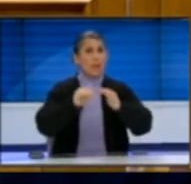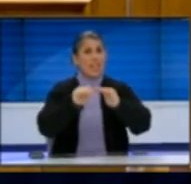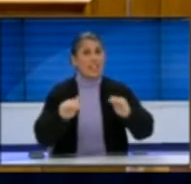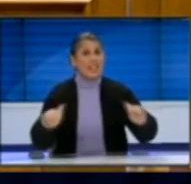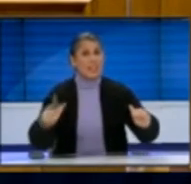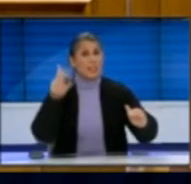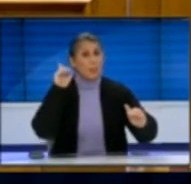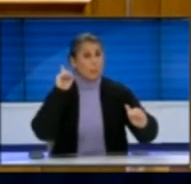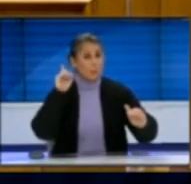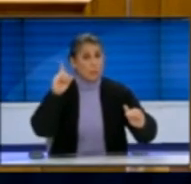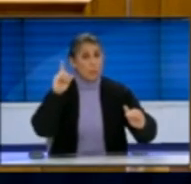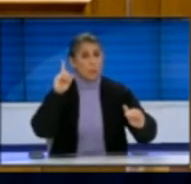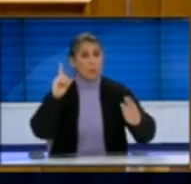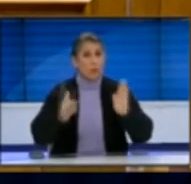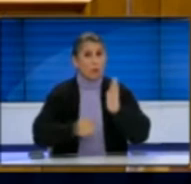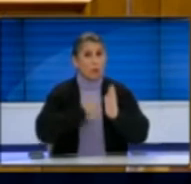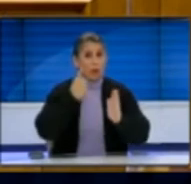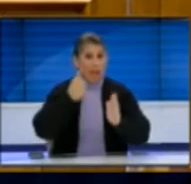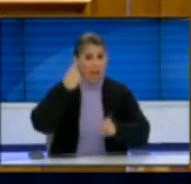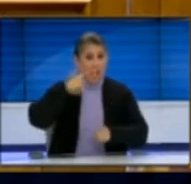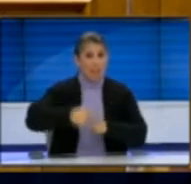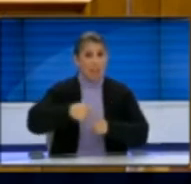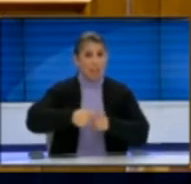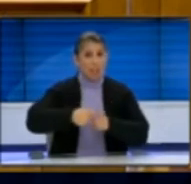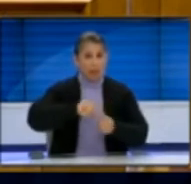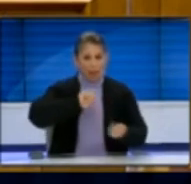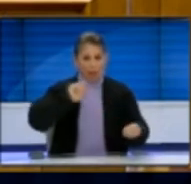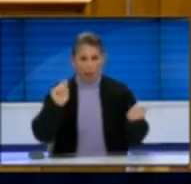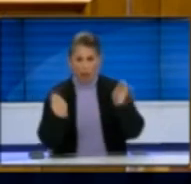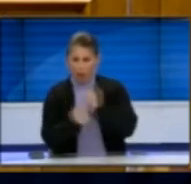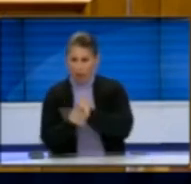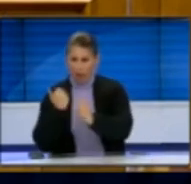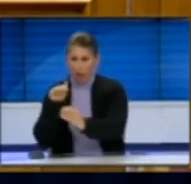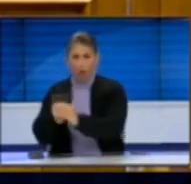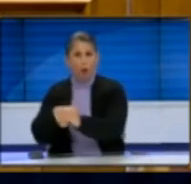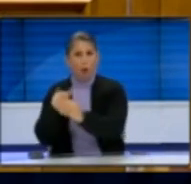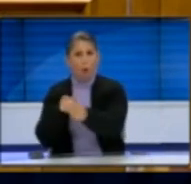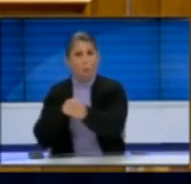ειρήνης να μετατρέπεται σήμερα σε εμπλεκόμενη του πολέμου.